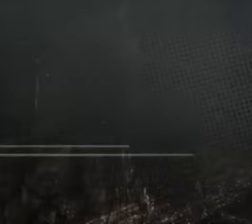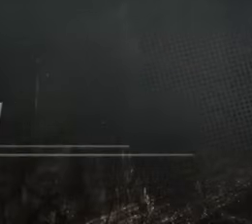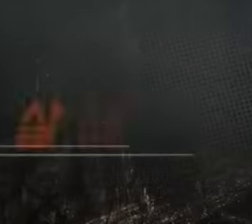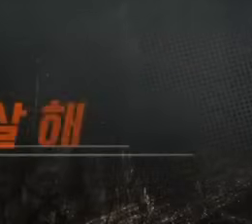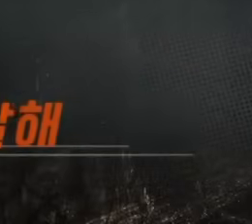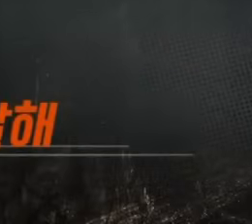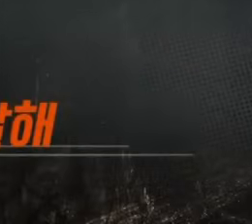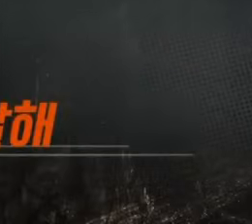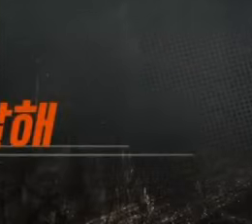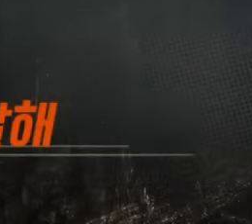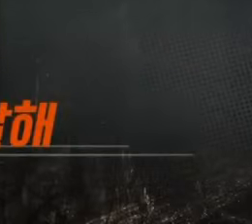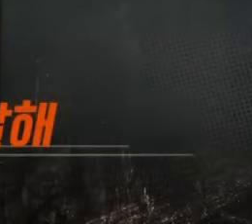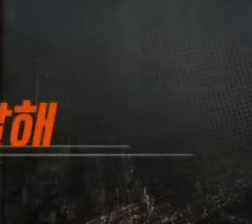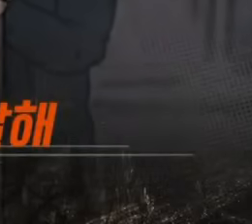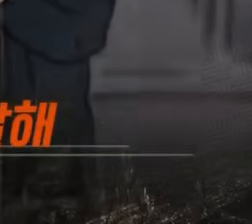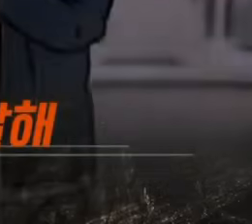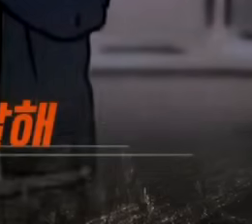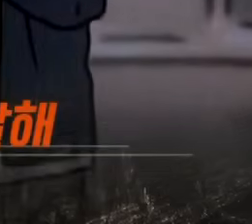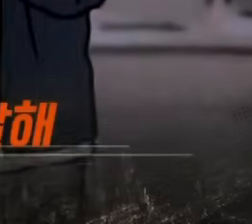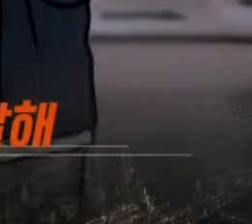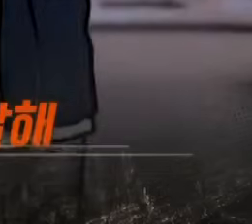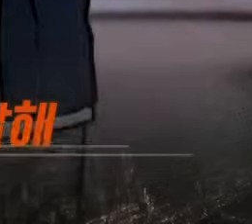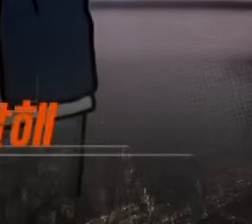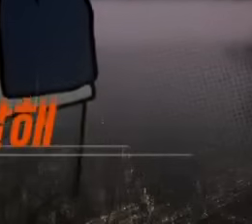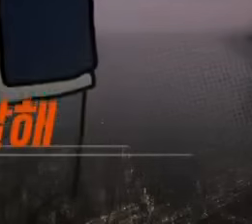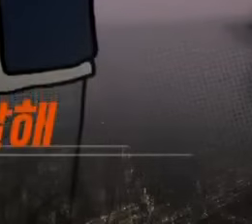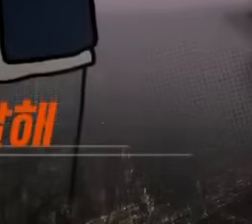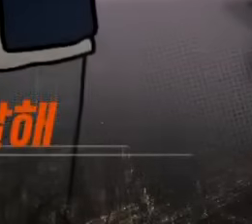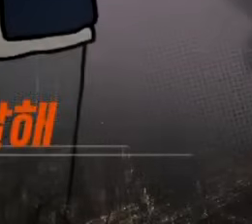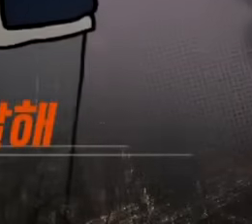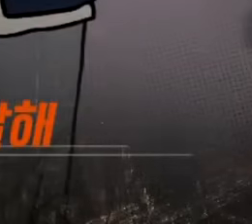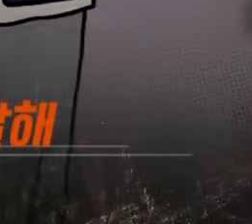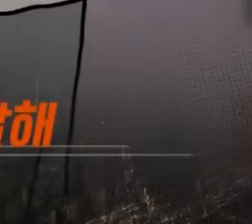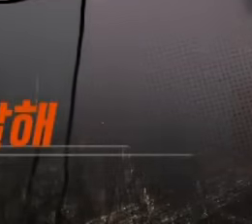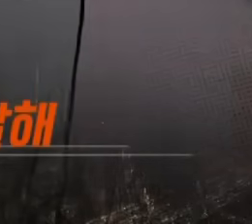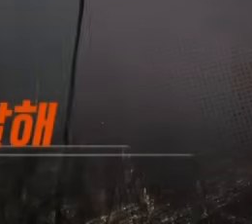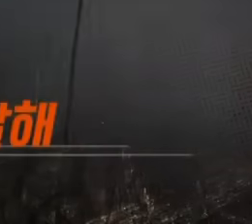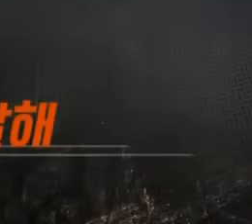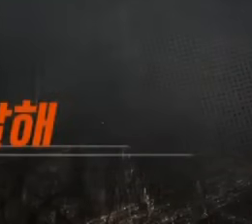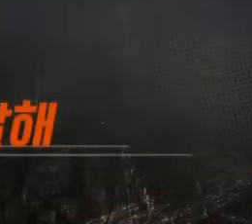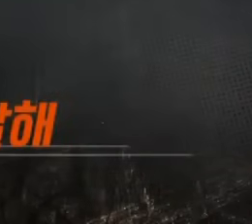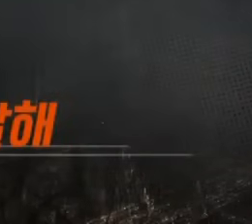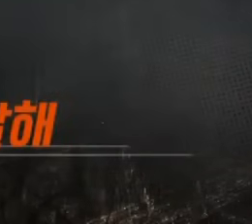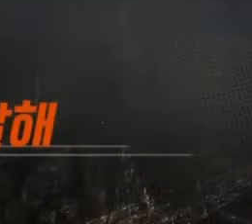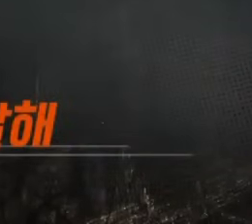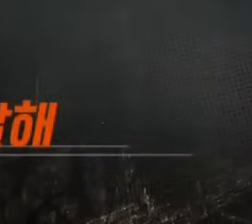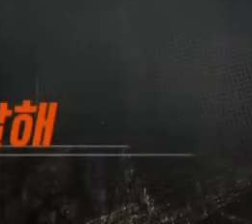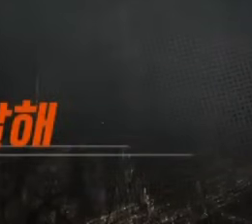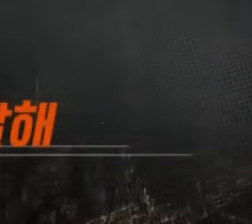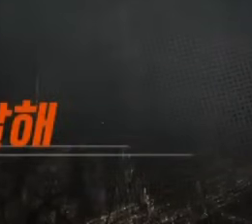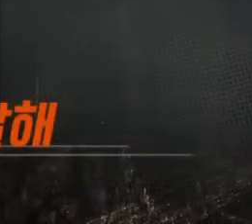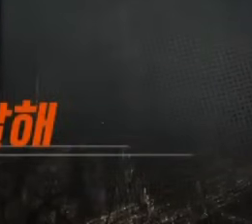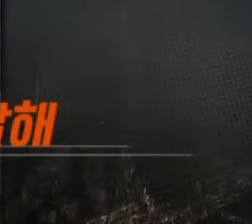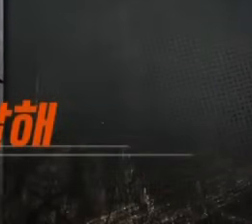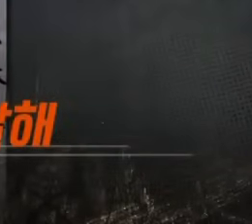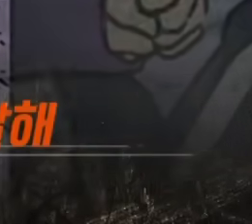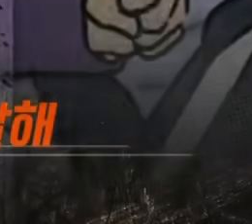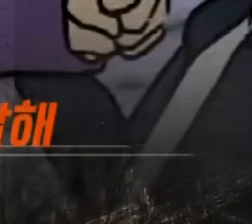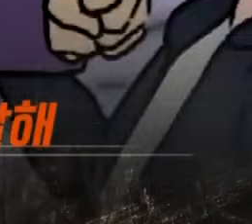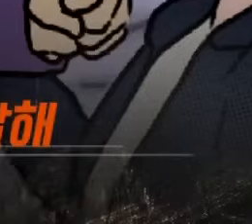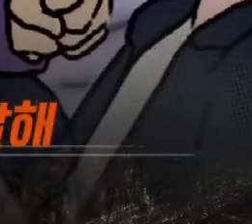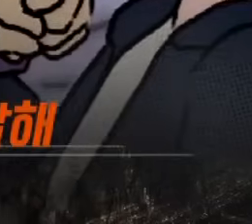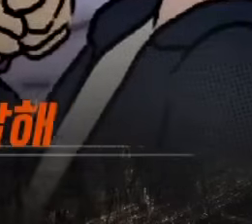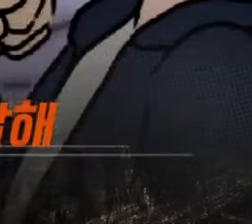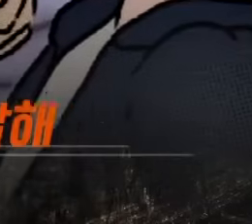술에 취한 채 행인을 때려 숨지게 한 남성에 대한 제보가 들어왔습니다. 남성은 별다른 이유 없이 피해자를 폭행한